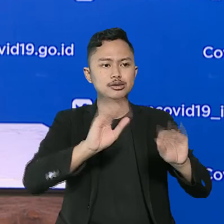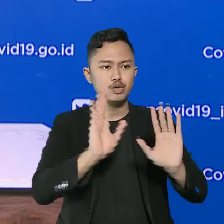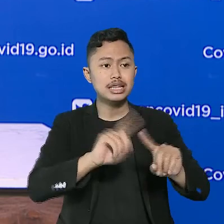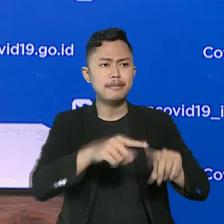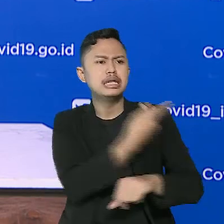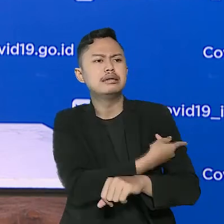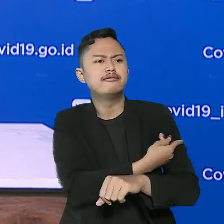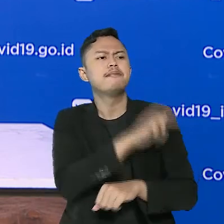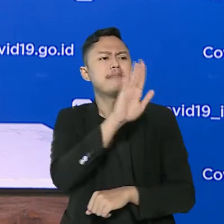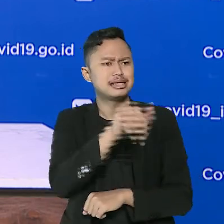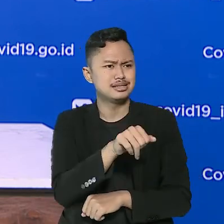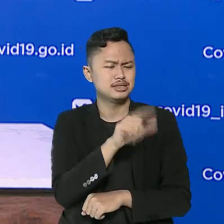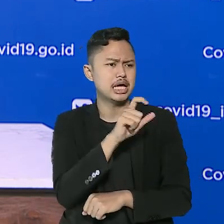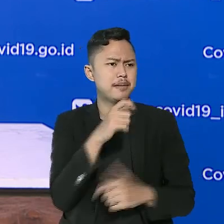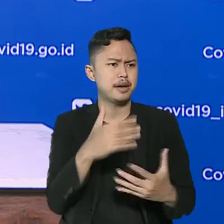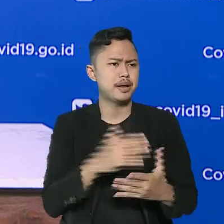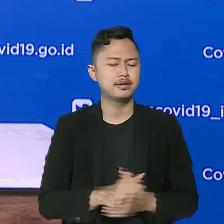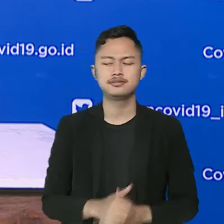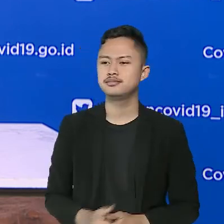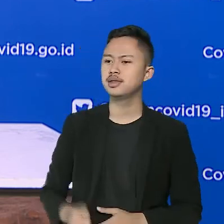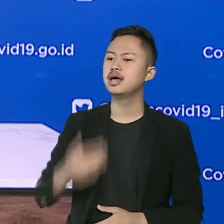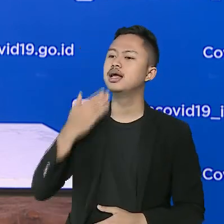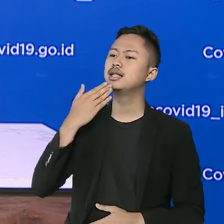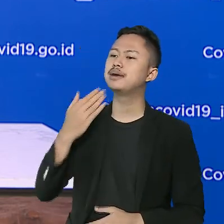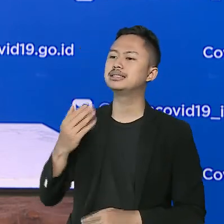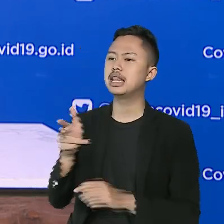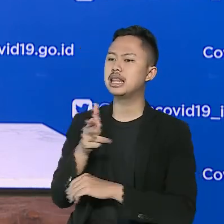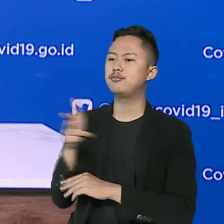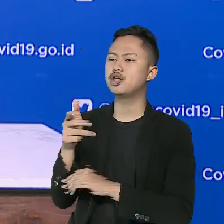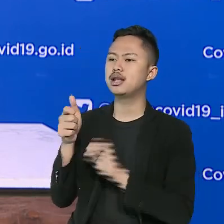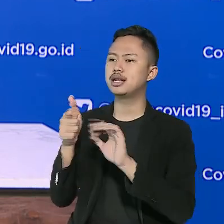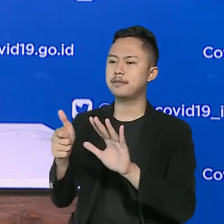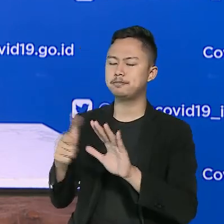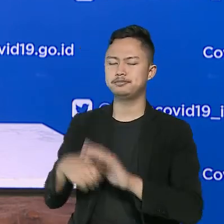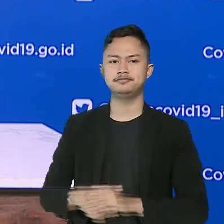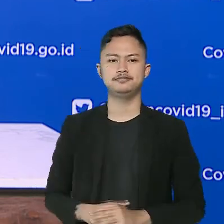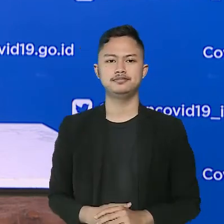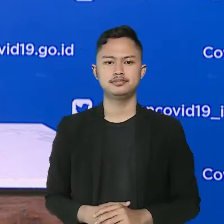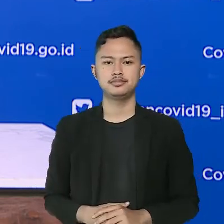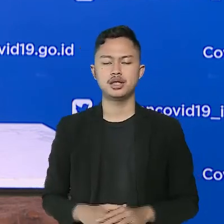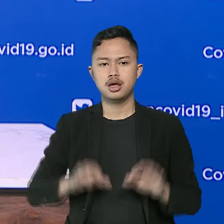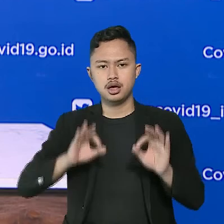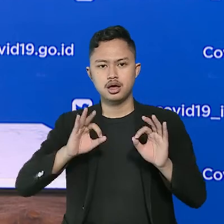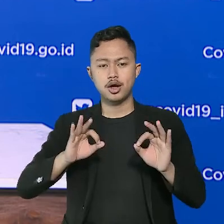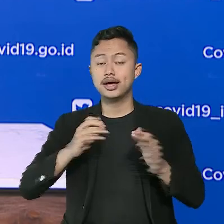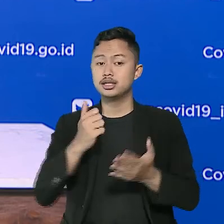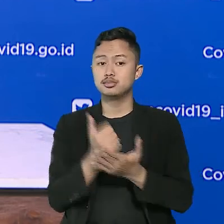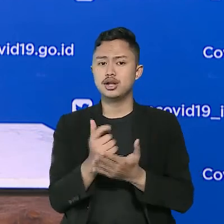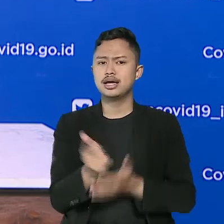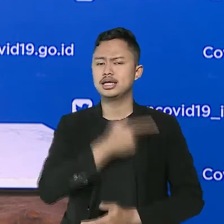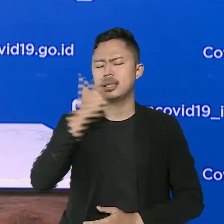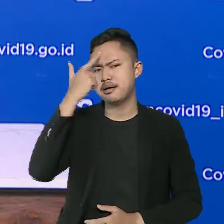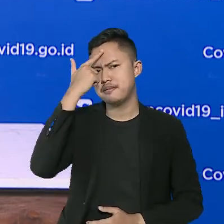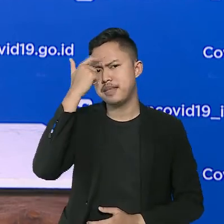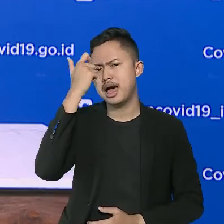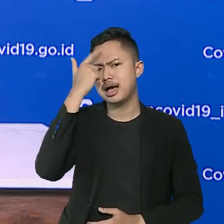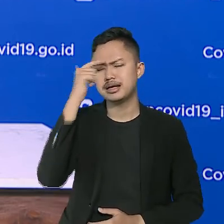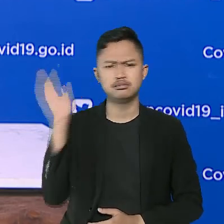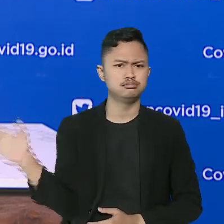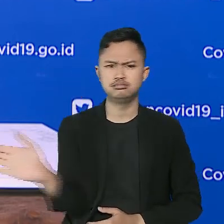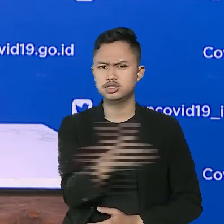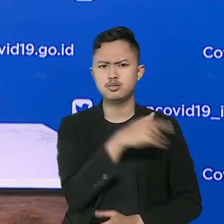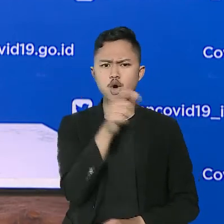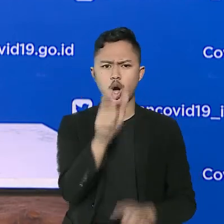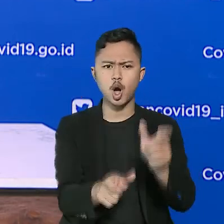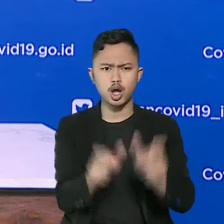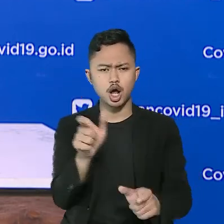kasih. Baik, terima kasih liputan6.com. Hendaknya hal ini menjadi pembelajaran bagi seluruh